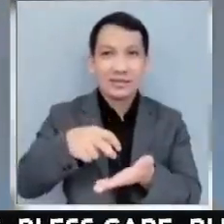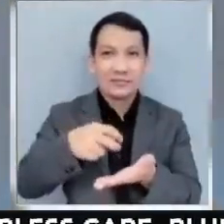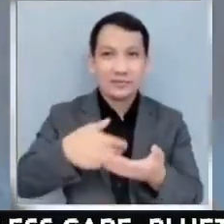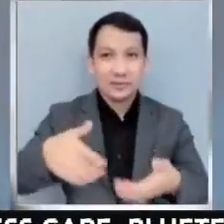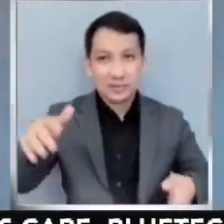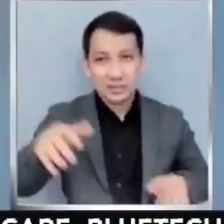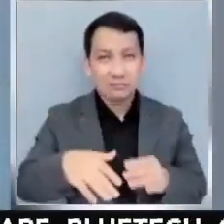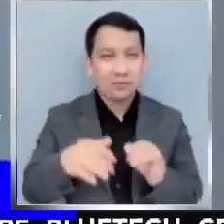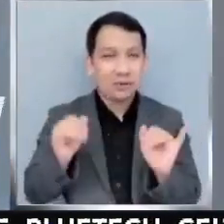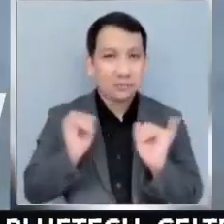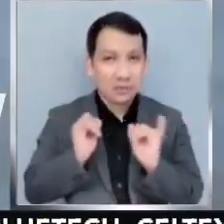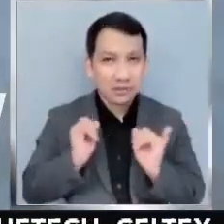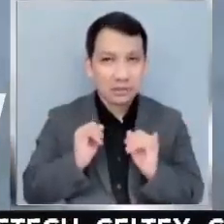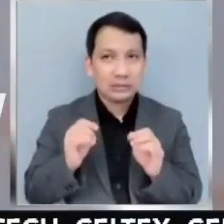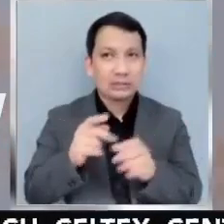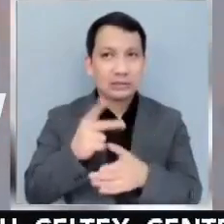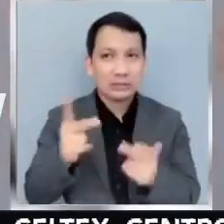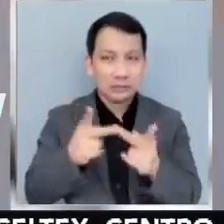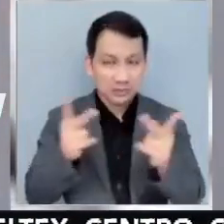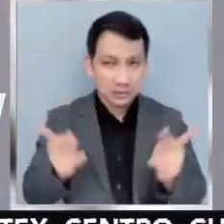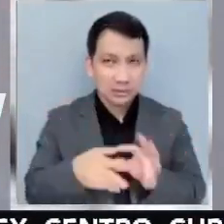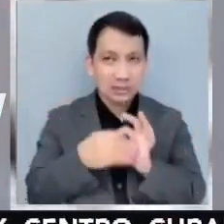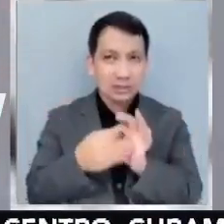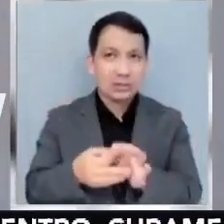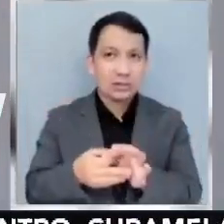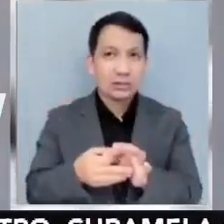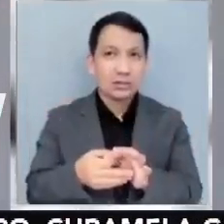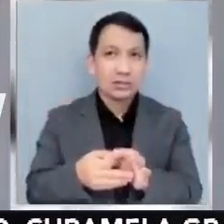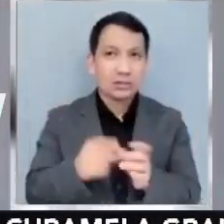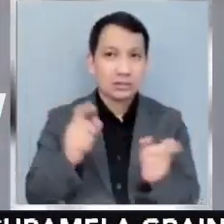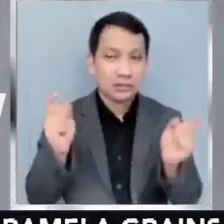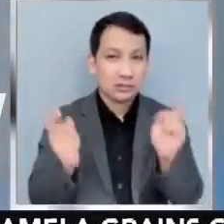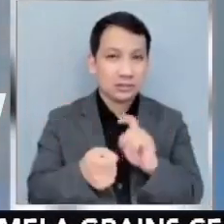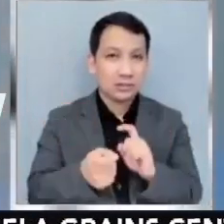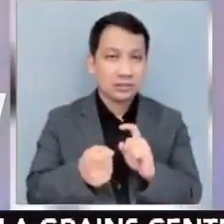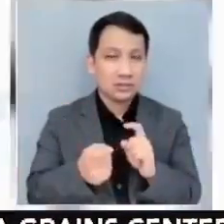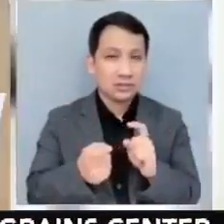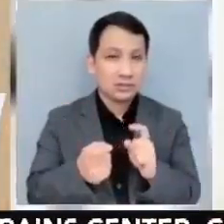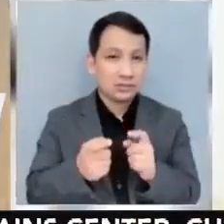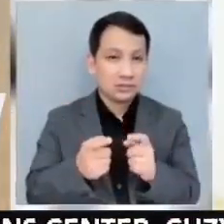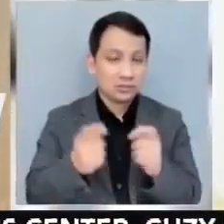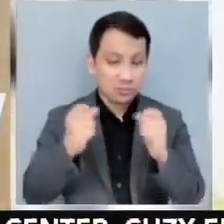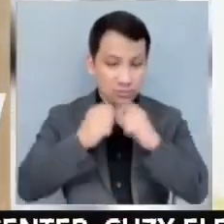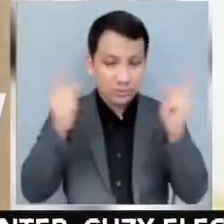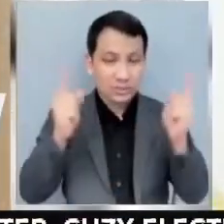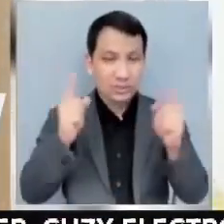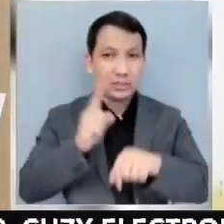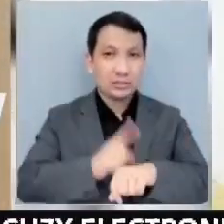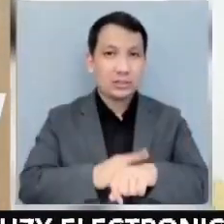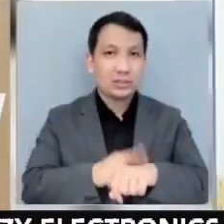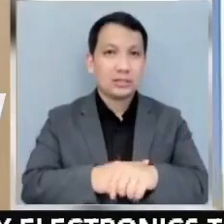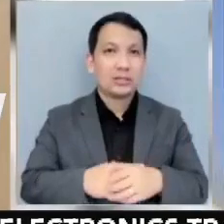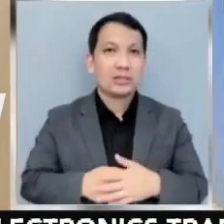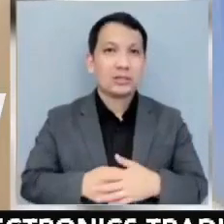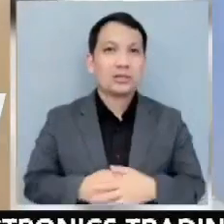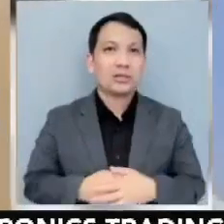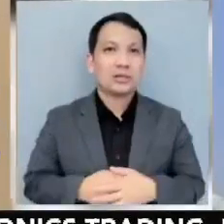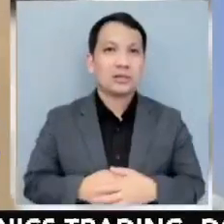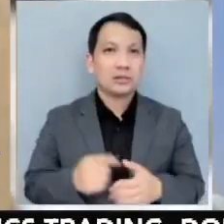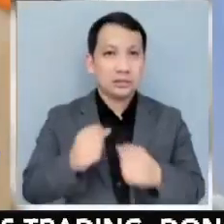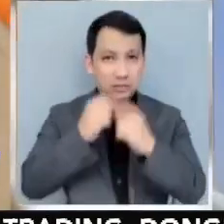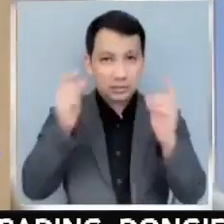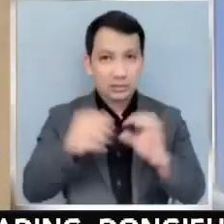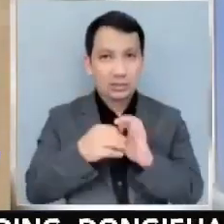na location, effort daw ang magbago ang waking times nila. Pamisa, hindi na rin namin namamalahin yung oras. Tulad